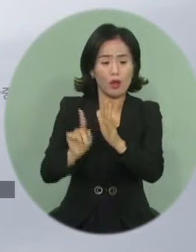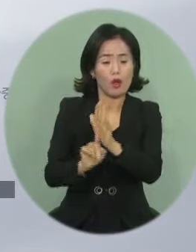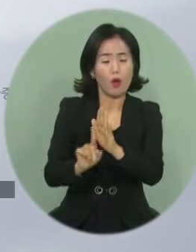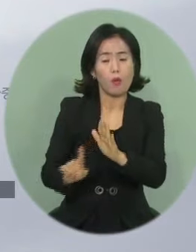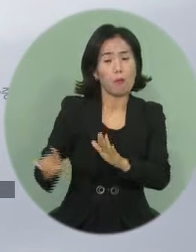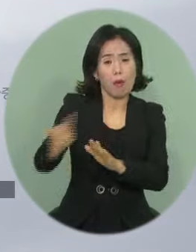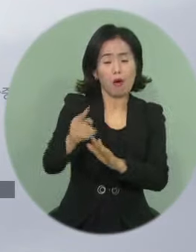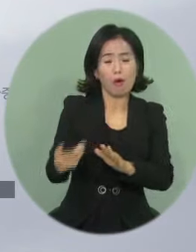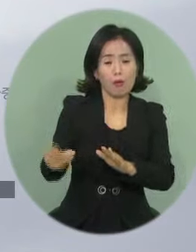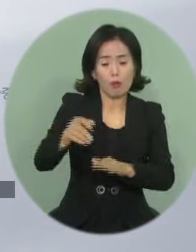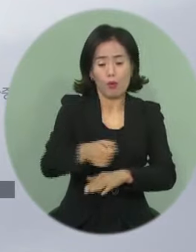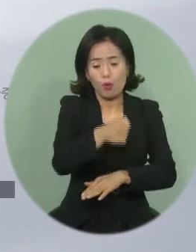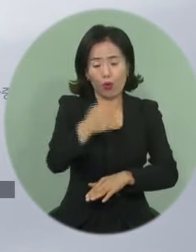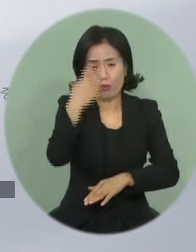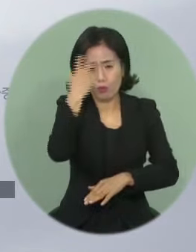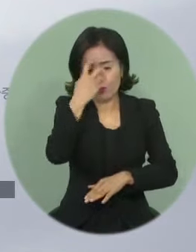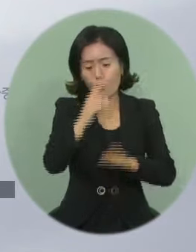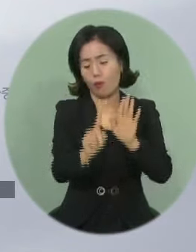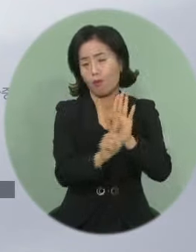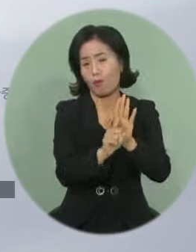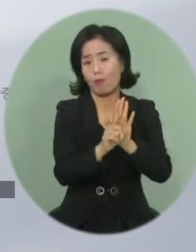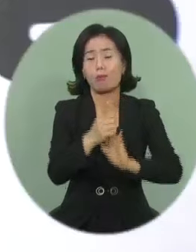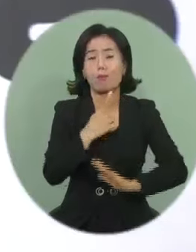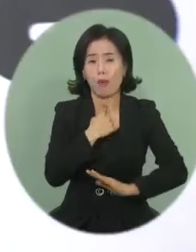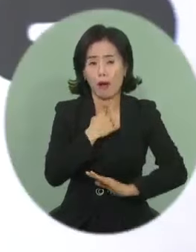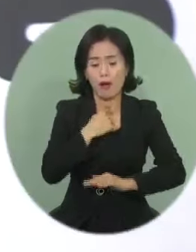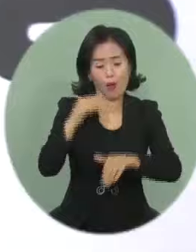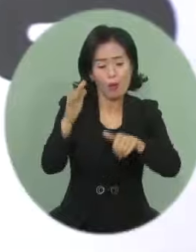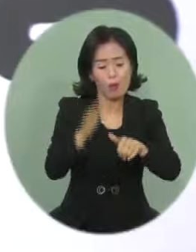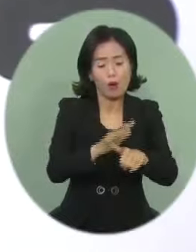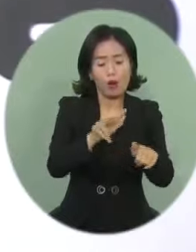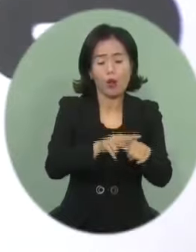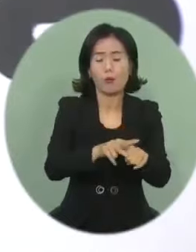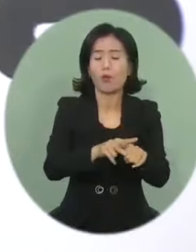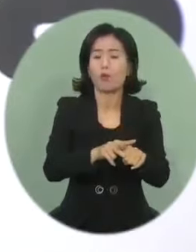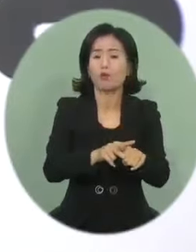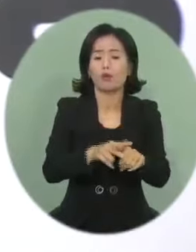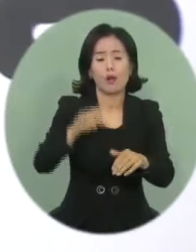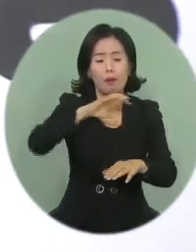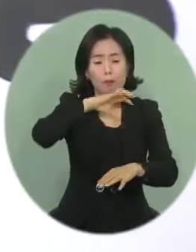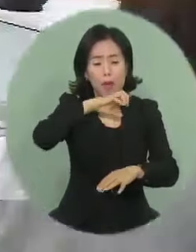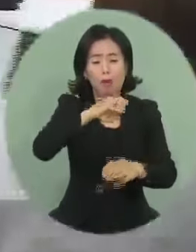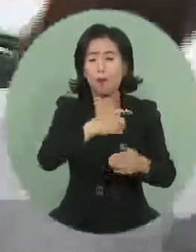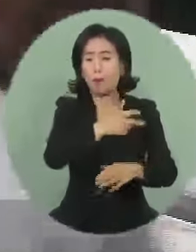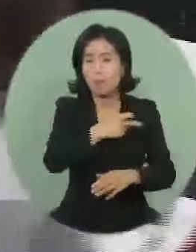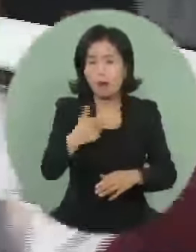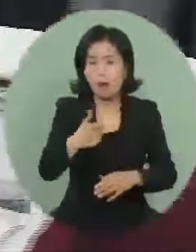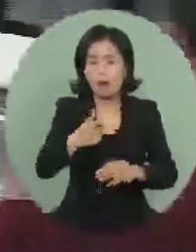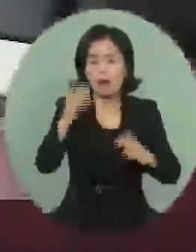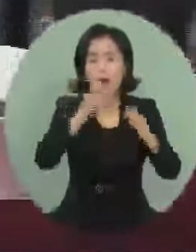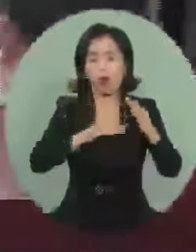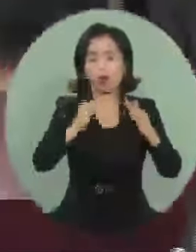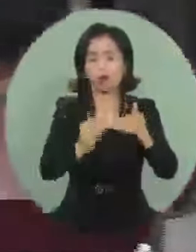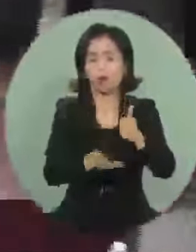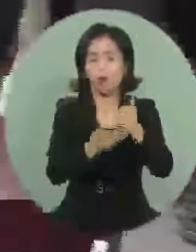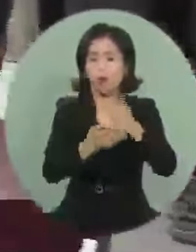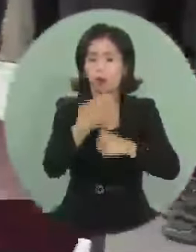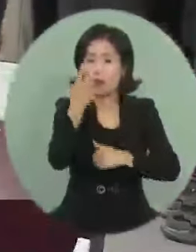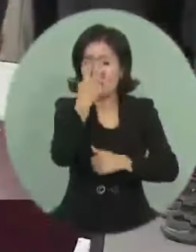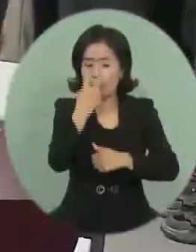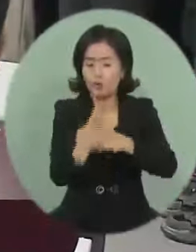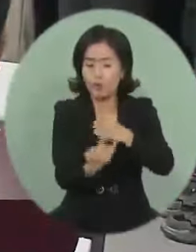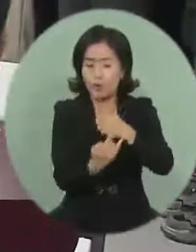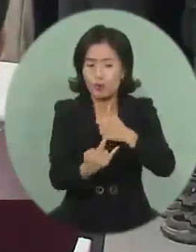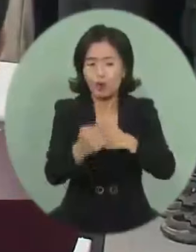나오는 등 여론조사가 공표되기도 했습니다. 탈락한 예비 후보들의 반발이 잇따르면서 민주당 공관위가 해당 후보들이 경선